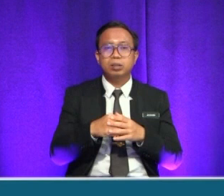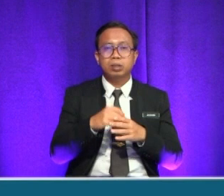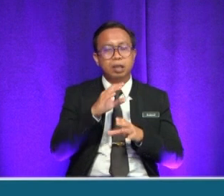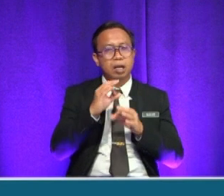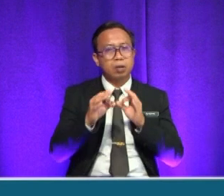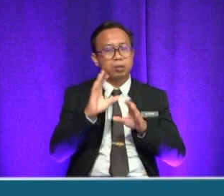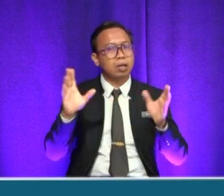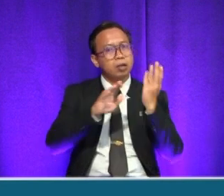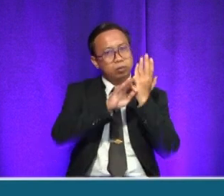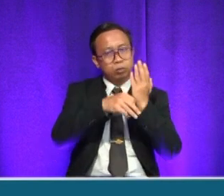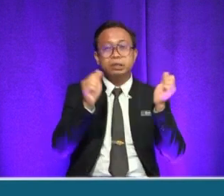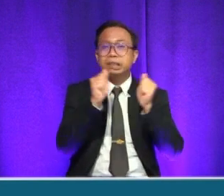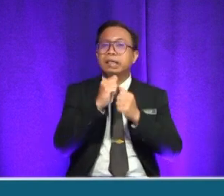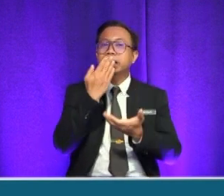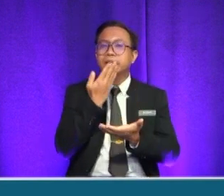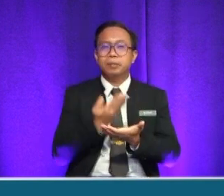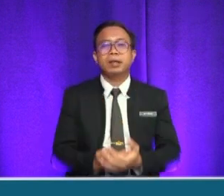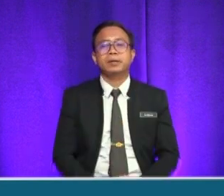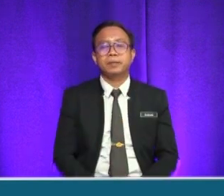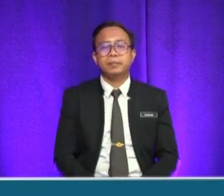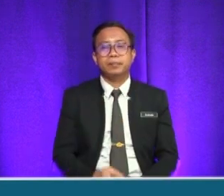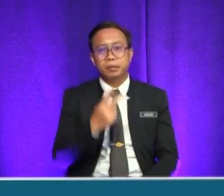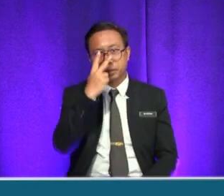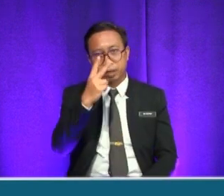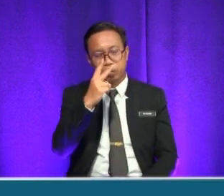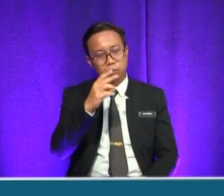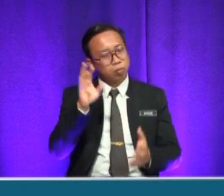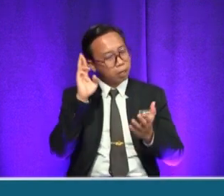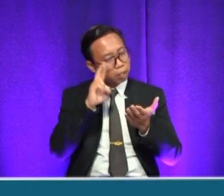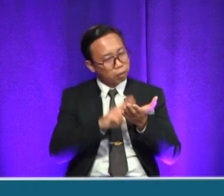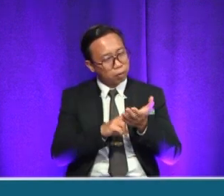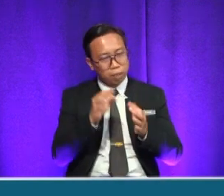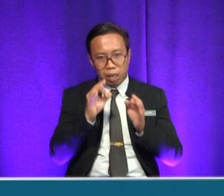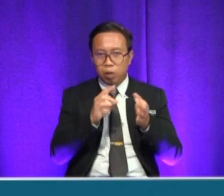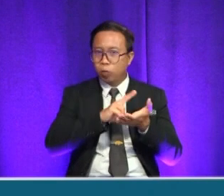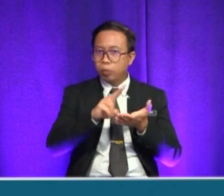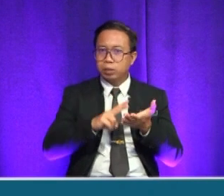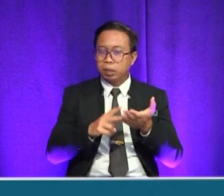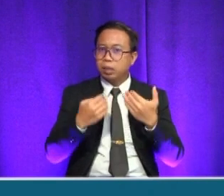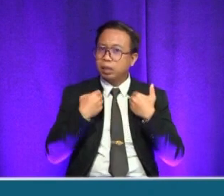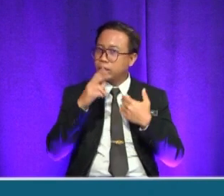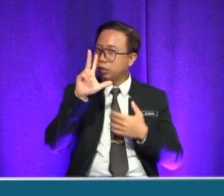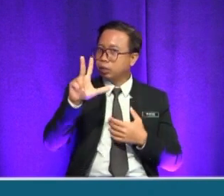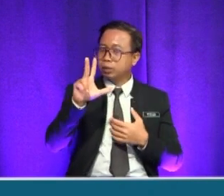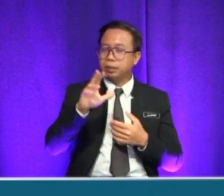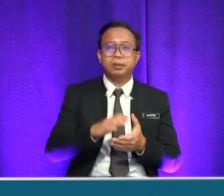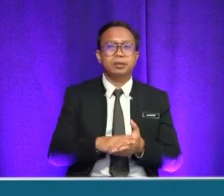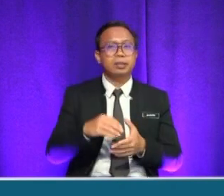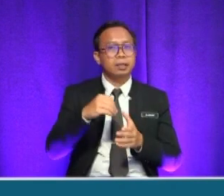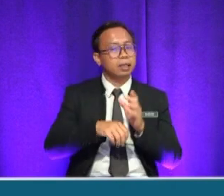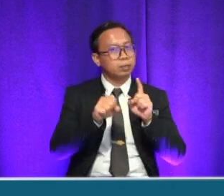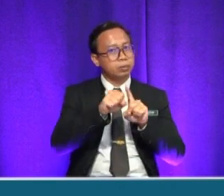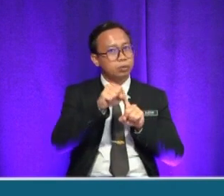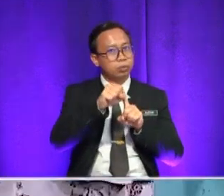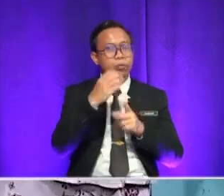baik. Okey. Okey, perhatikan jarum dan rekodkan bacaan. Jika bacaan memenuhi 3 keadaan, laras suhu berada dalam